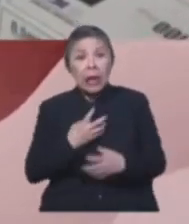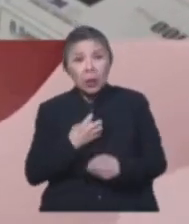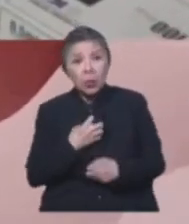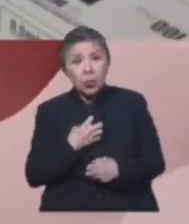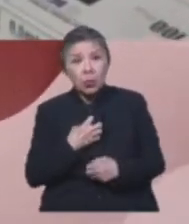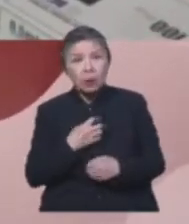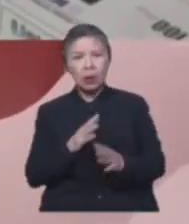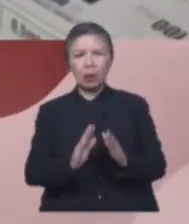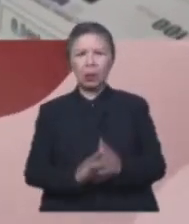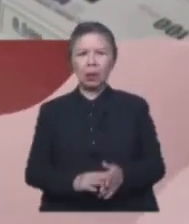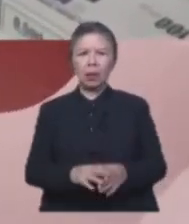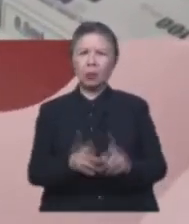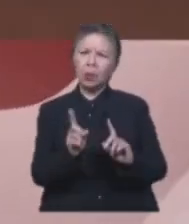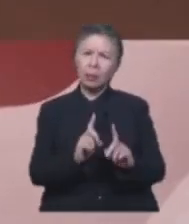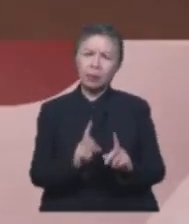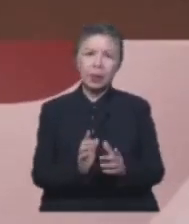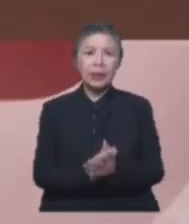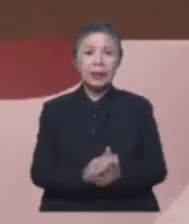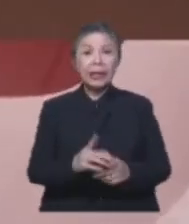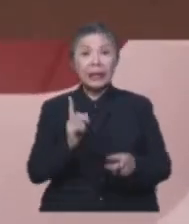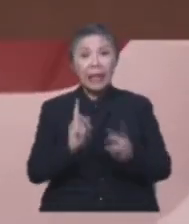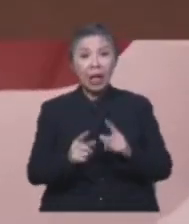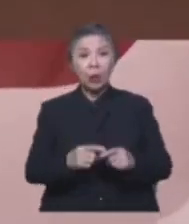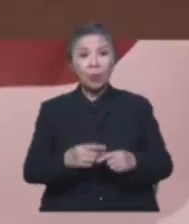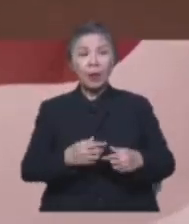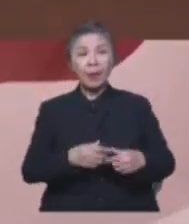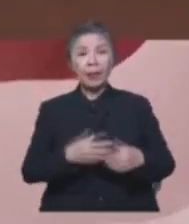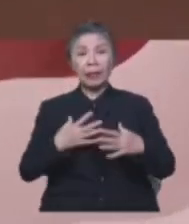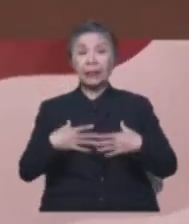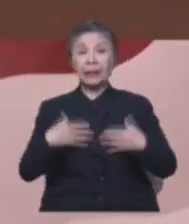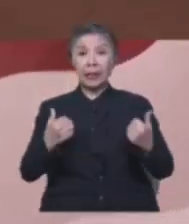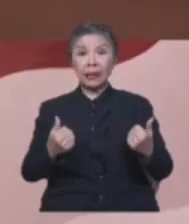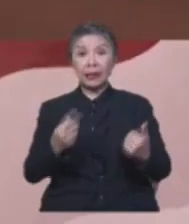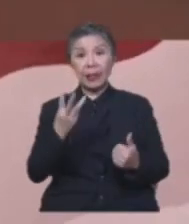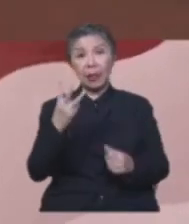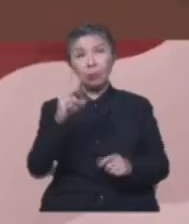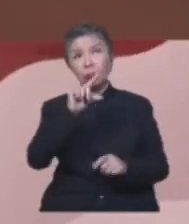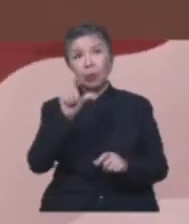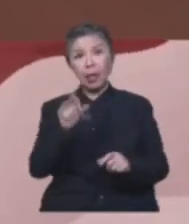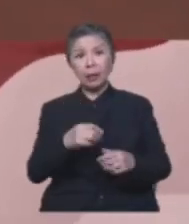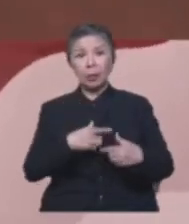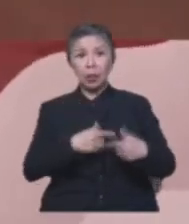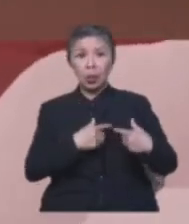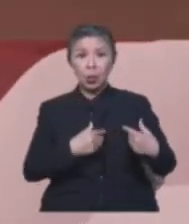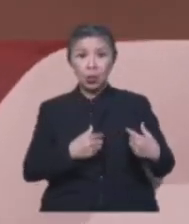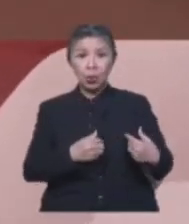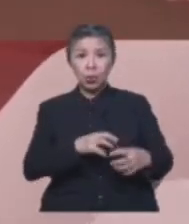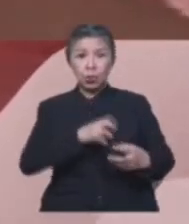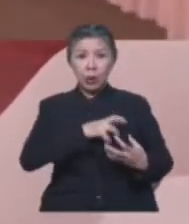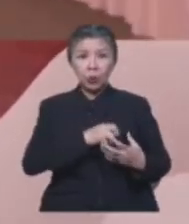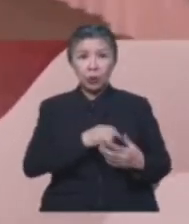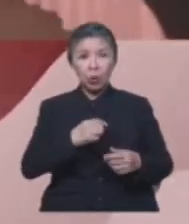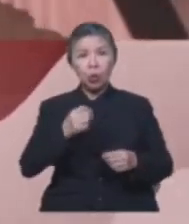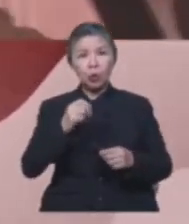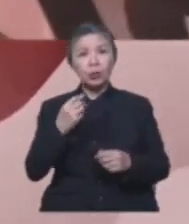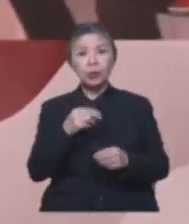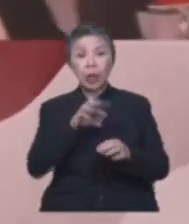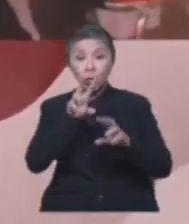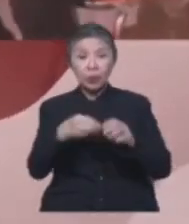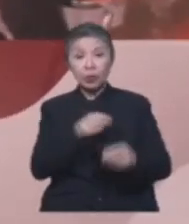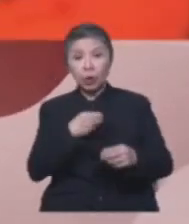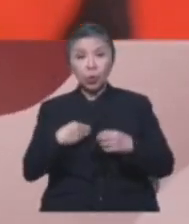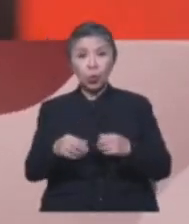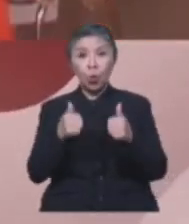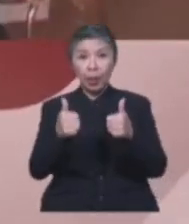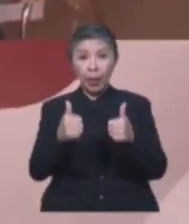orang-orang yang punya penyakit jantung, apabila mereka dalam keadaan stabil, setidaknya dalam 3 bulan terakhir, apalagi rutin kontrol teratur, tidak ada